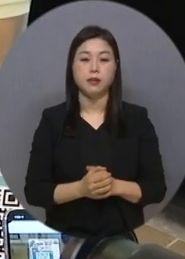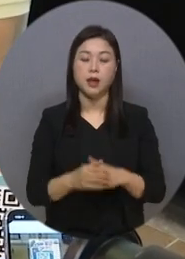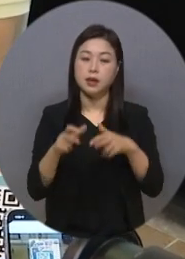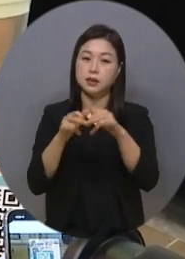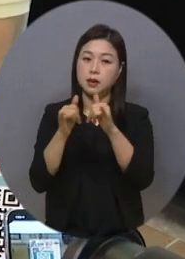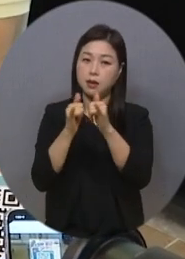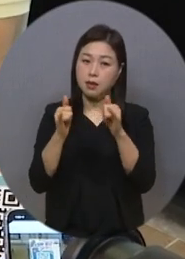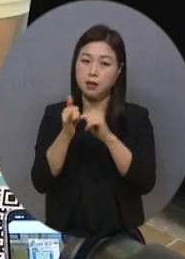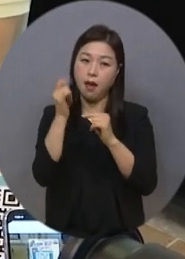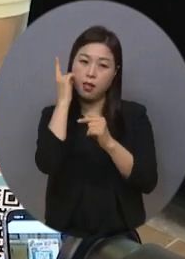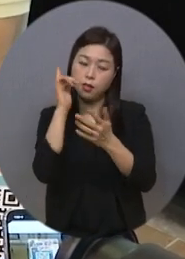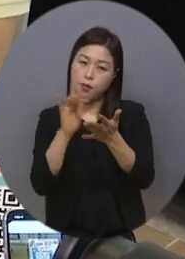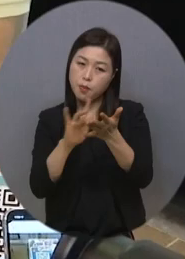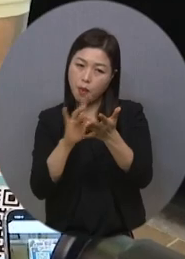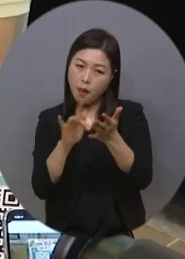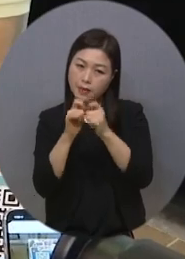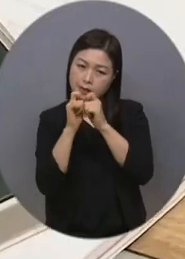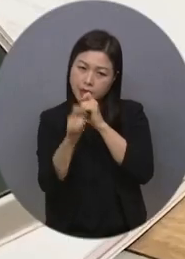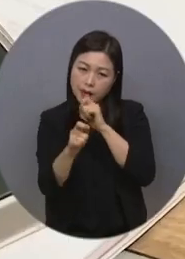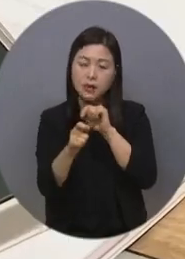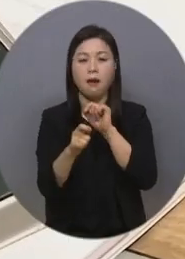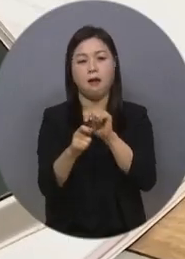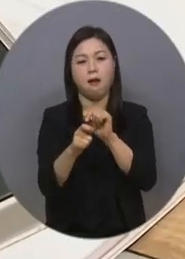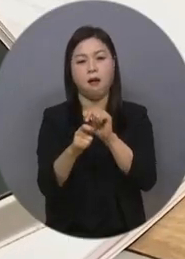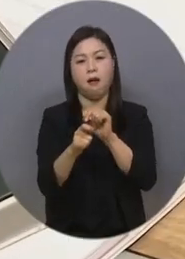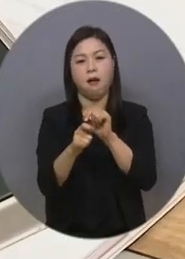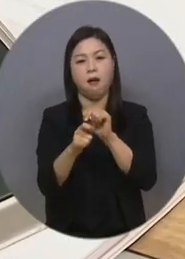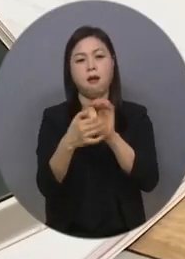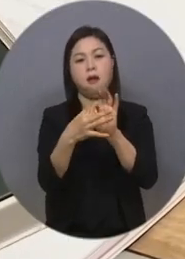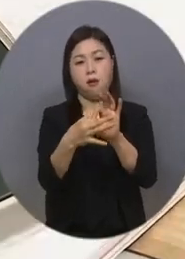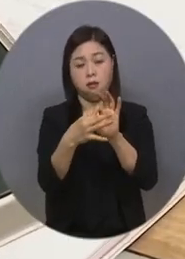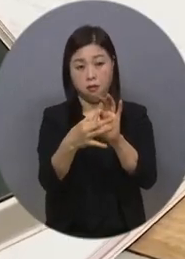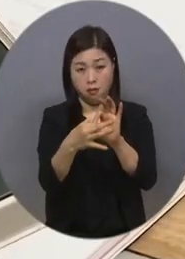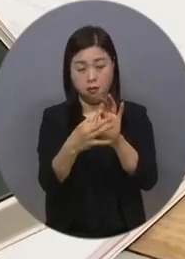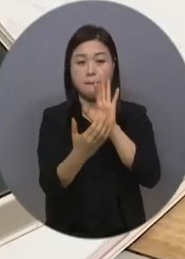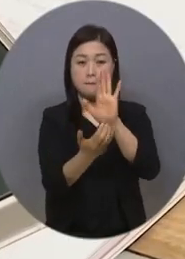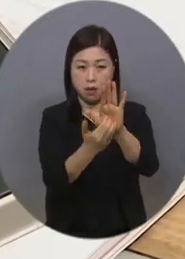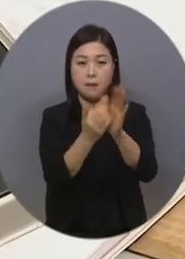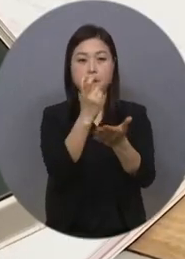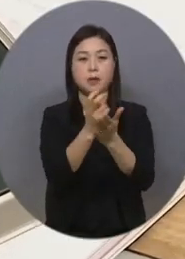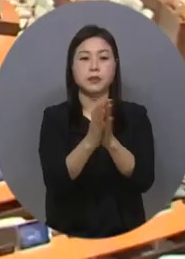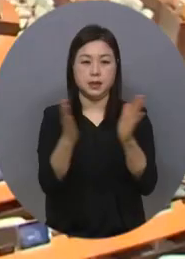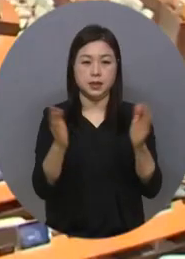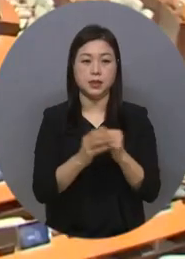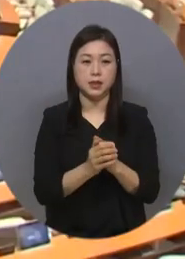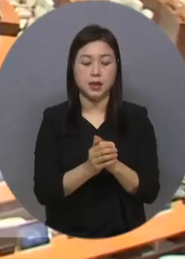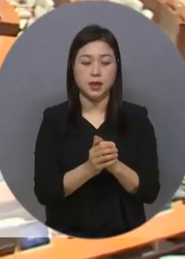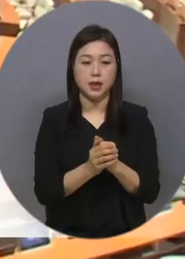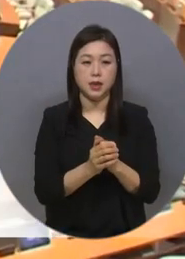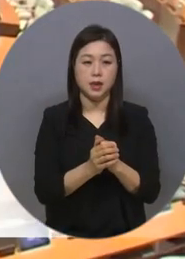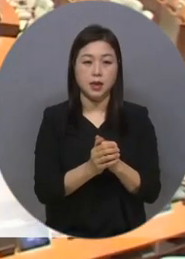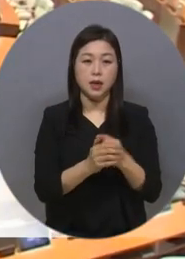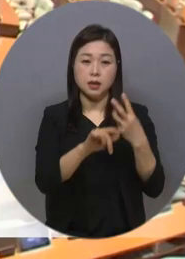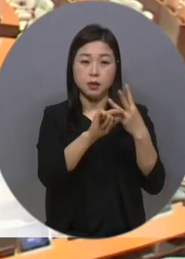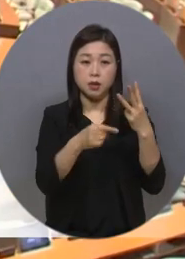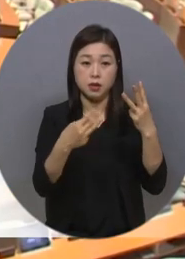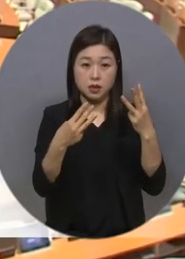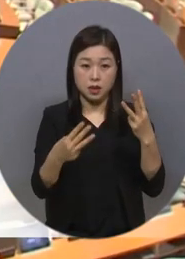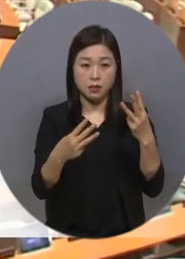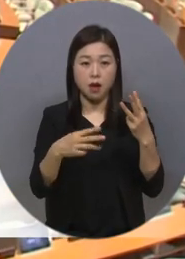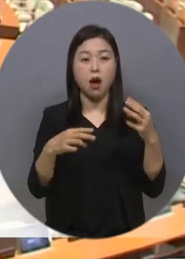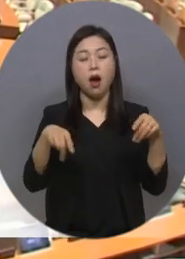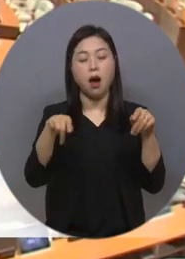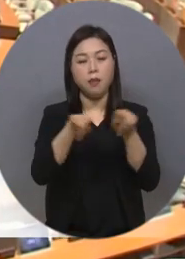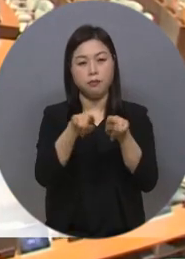장애인의 스마트폰 사기계통을 방지하는 법안이 본격 추진됩니다 지난 3일 더불어민주당 김상희 의원은